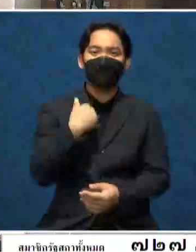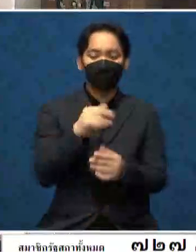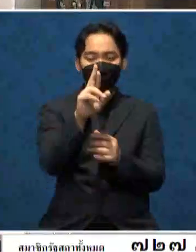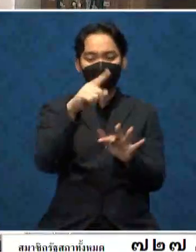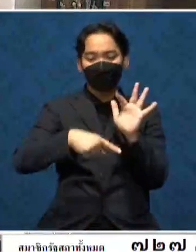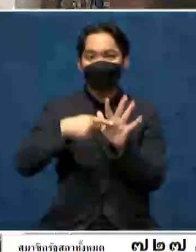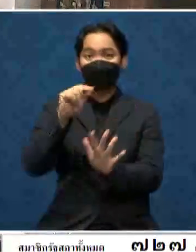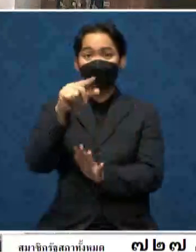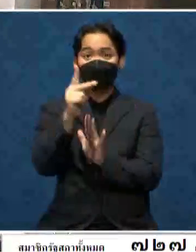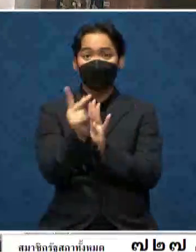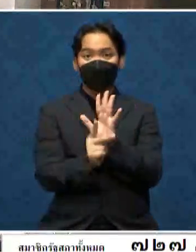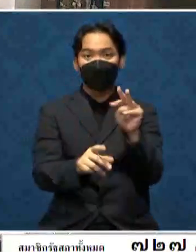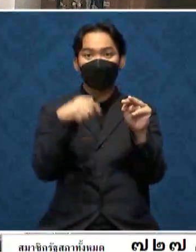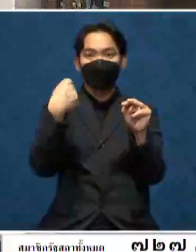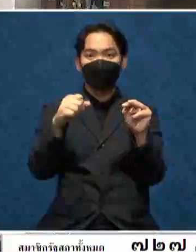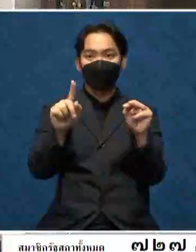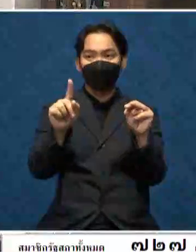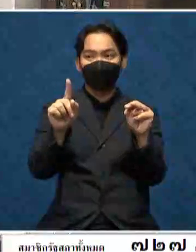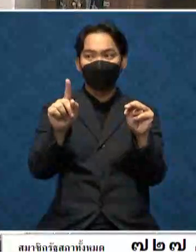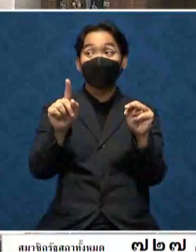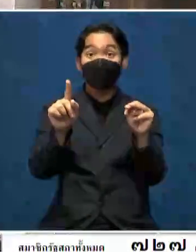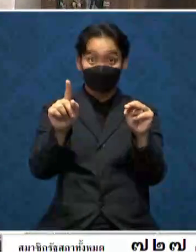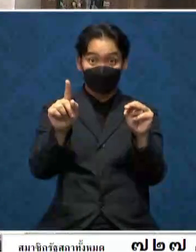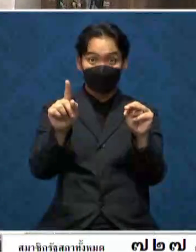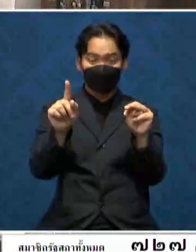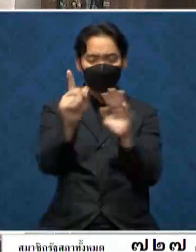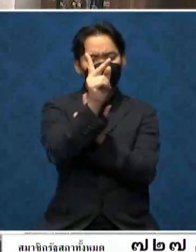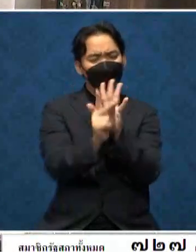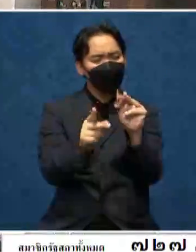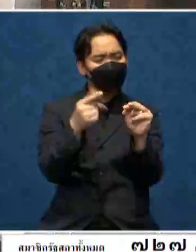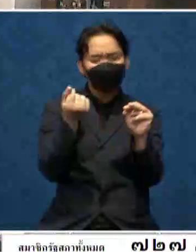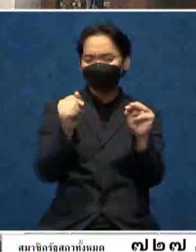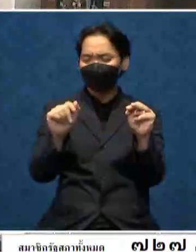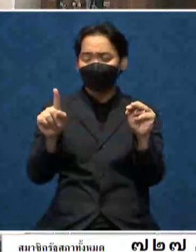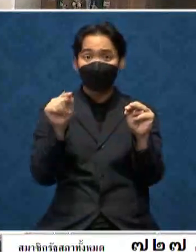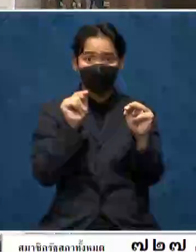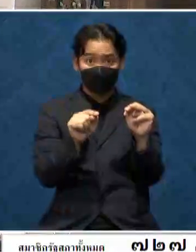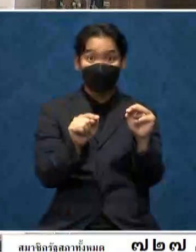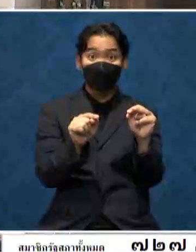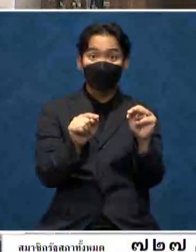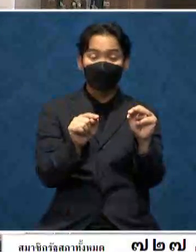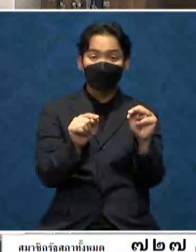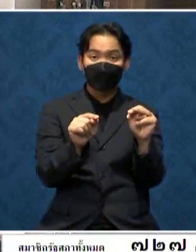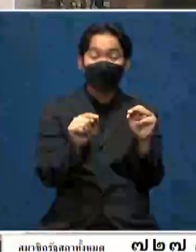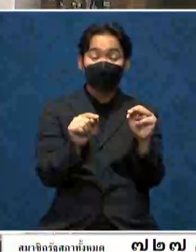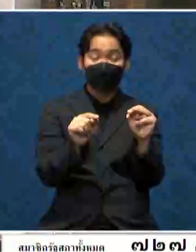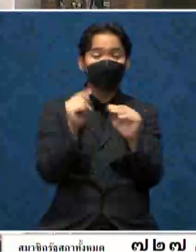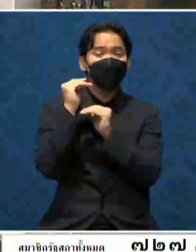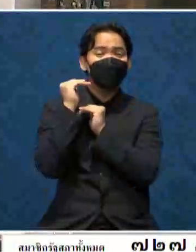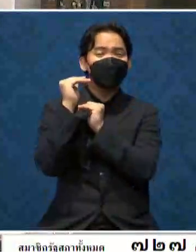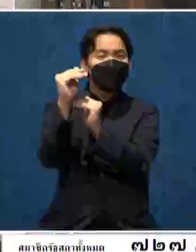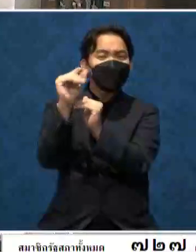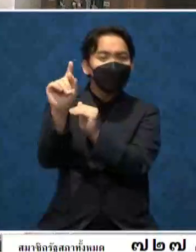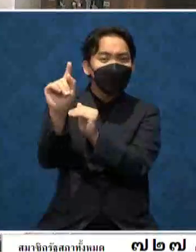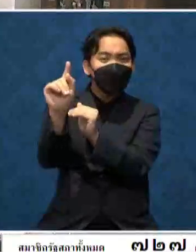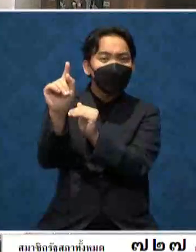มาตรา 11ไว้สำหรับร่างมาตรา 11เนี่ยนะครับข้อกำหนดไว้ว่าให้